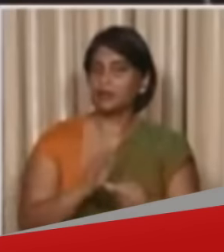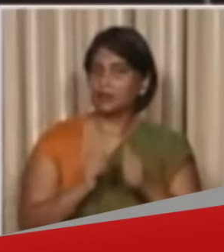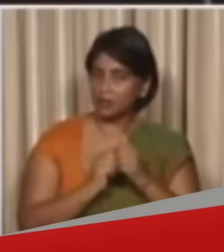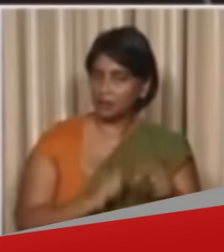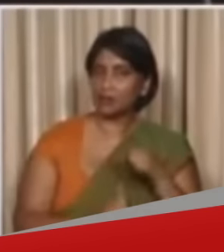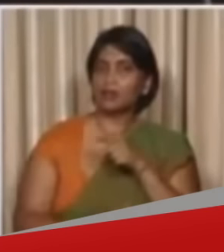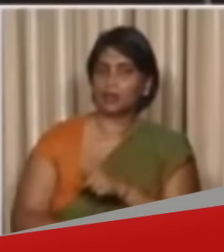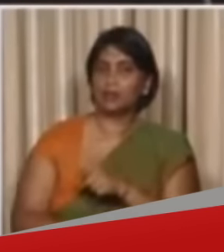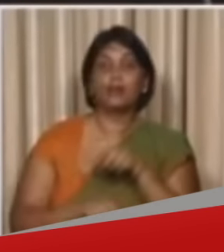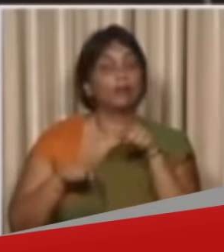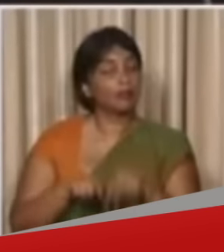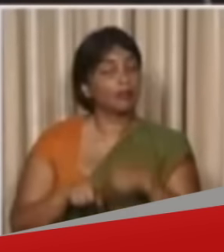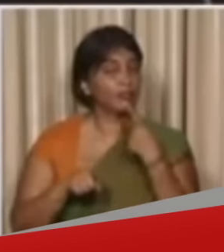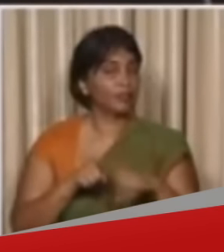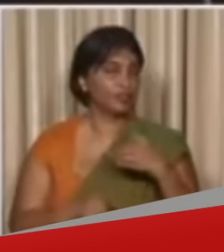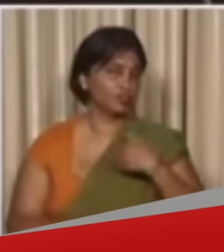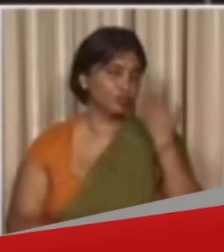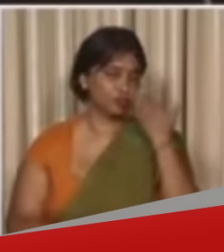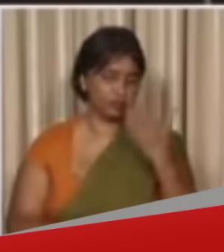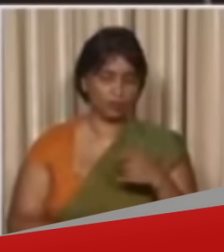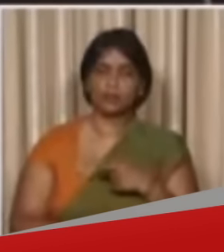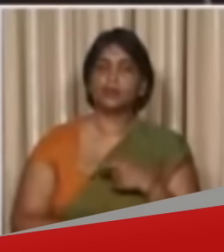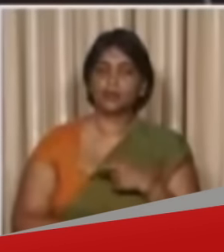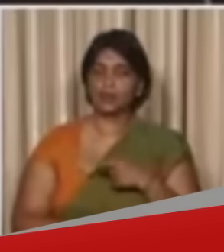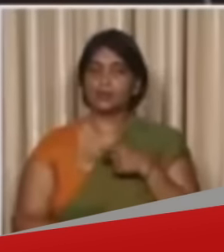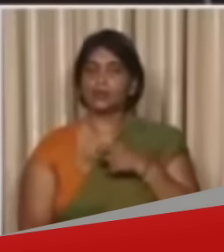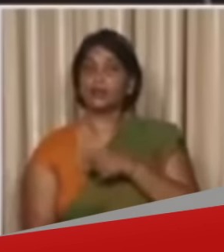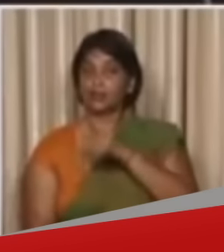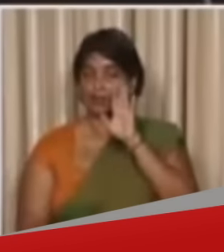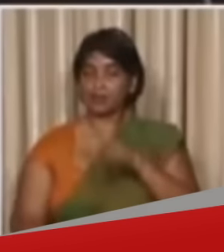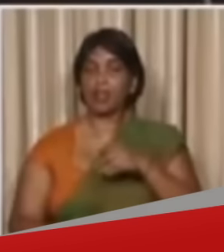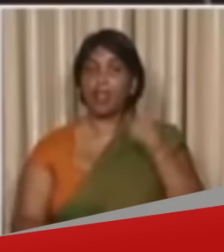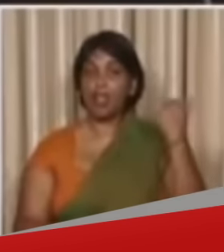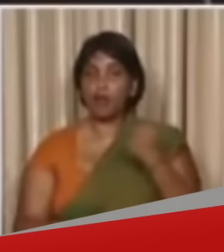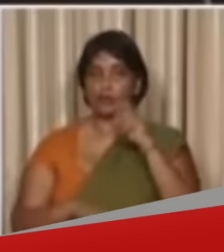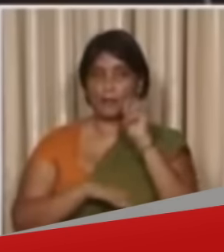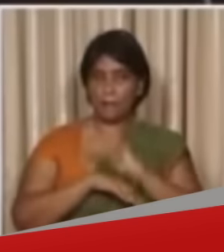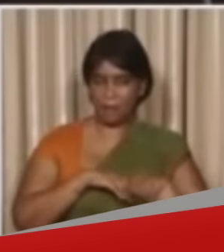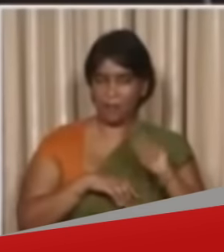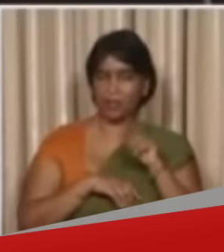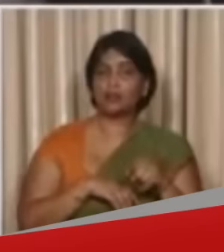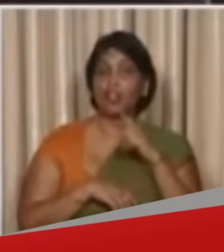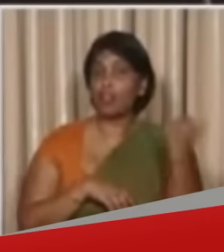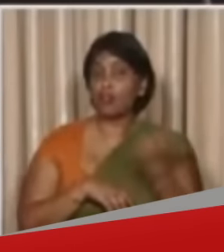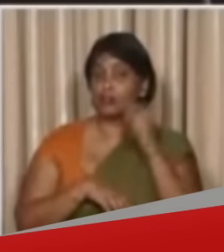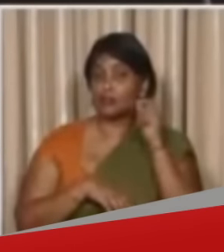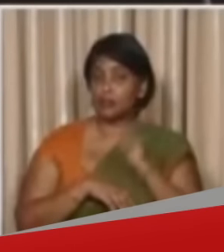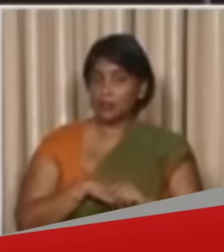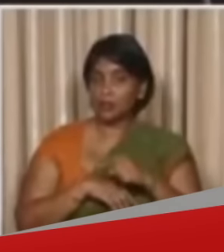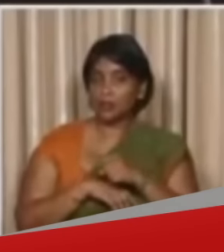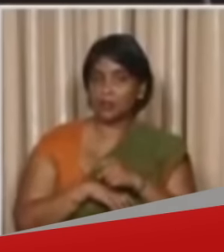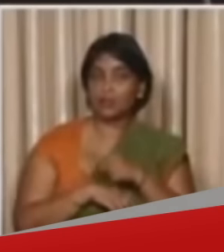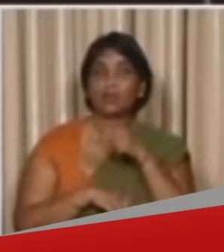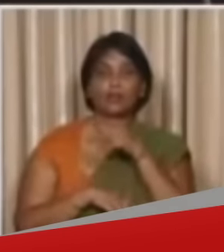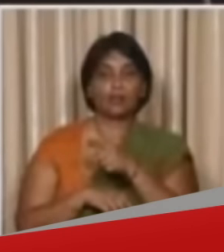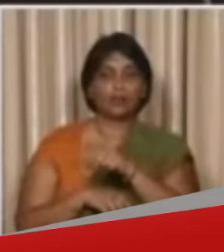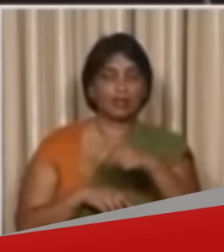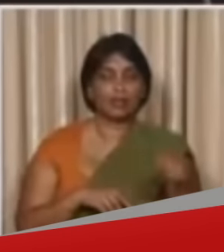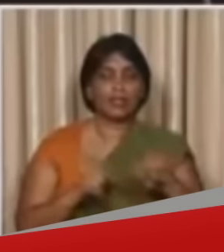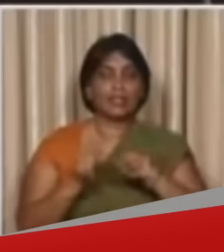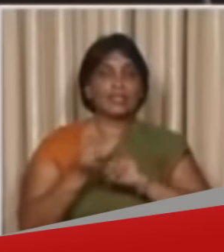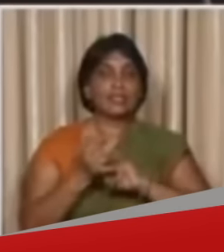තියෙන්නේ අද මේ මදිවට අපි දැක්කා මේ අය අලුත් කුමන්ත්‍රණයක් කරනවා ඒ අලුත් කුමන්ත්‍රණයට මෙහෙ පැත්තේ ඉන්න